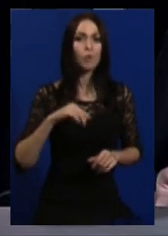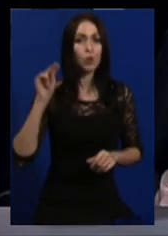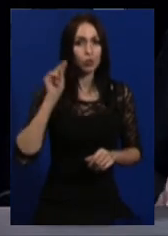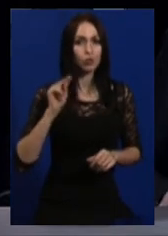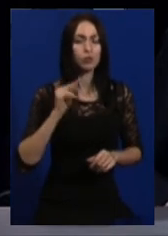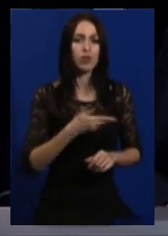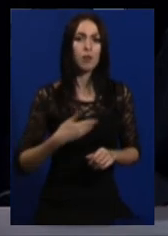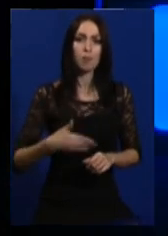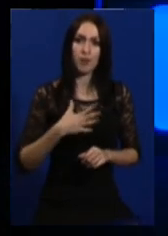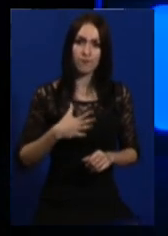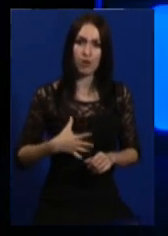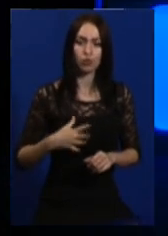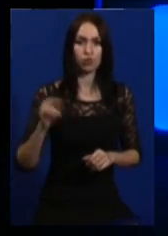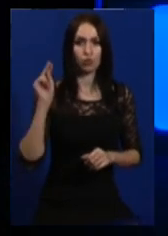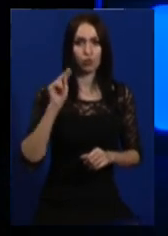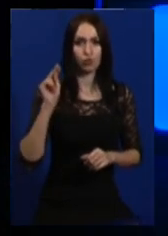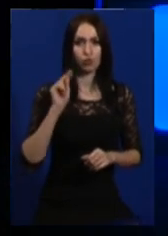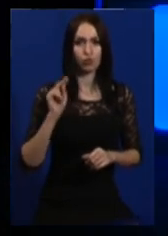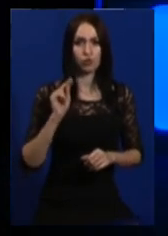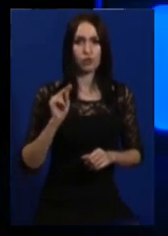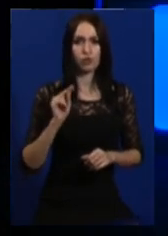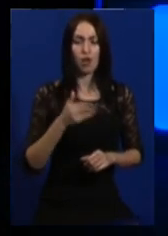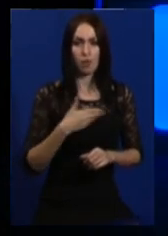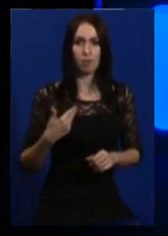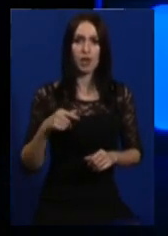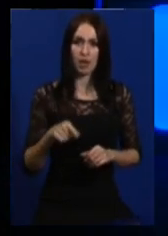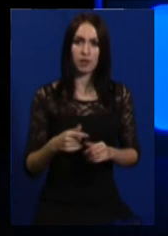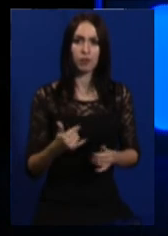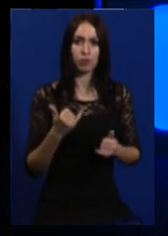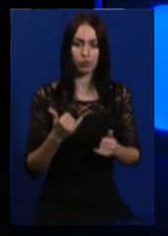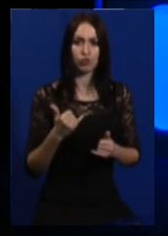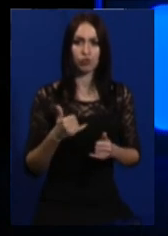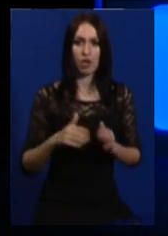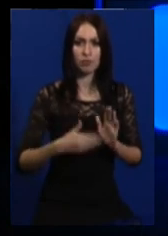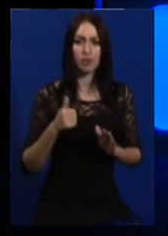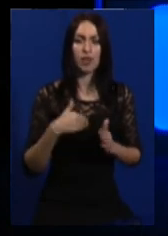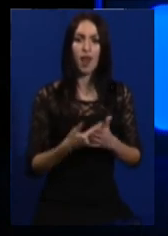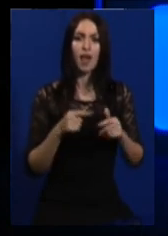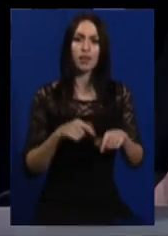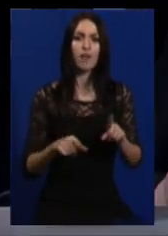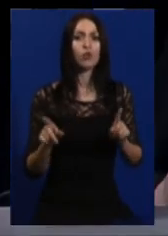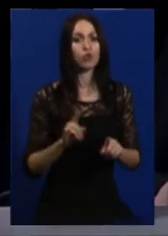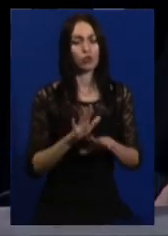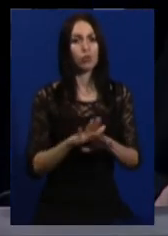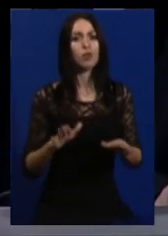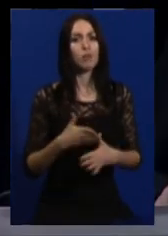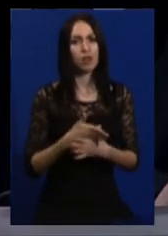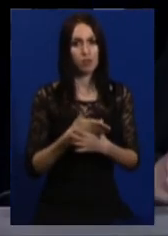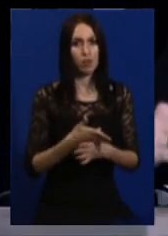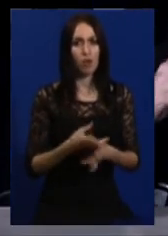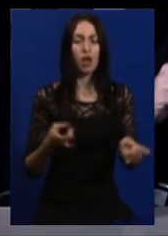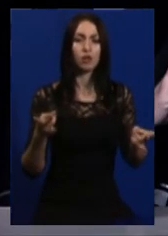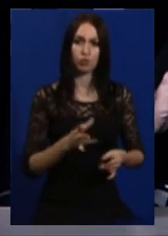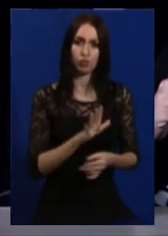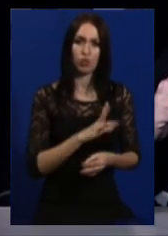научиться вы к этому сейчас призваны это для того чтобы ребятам помогать нужно быть